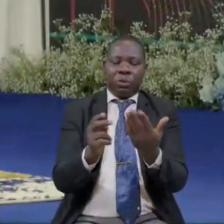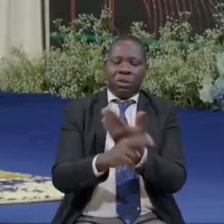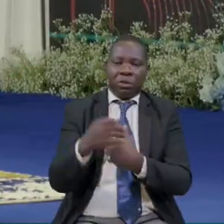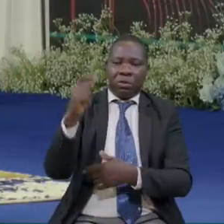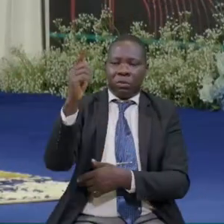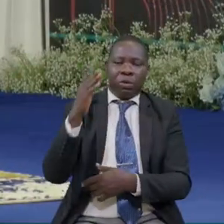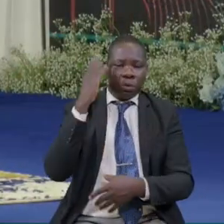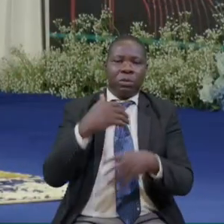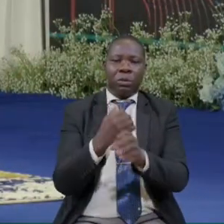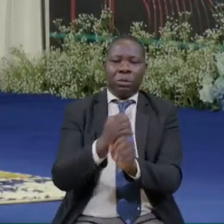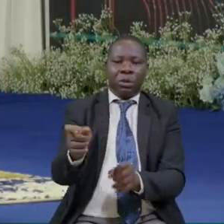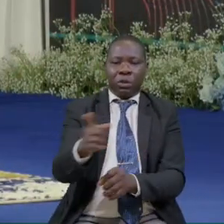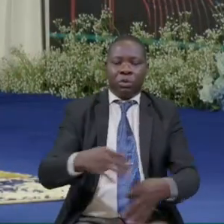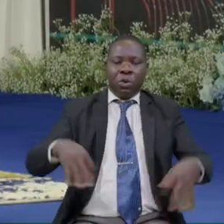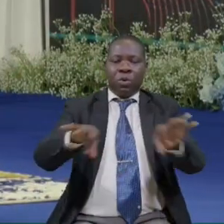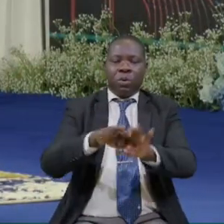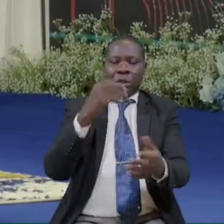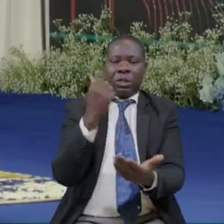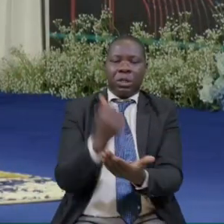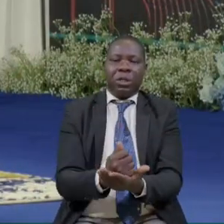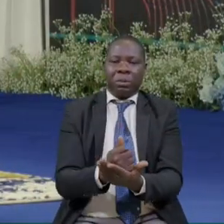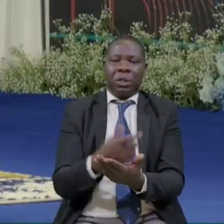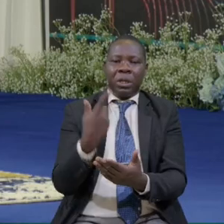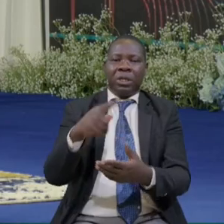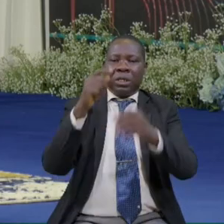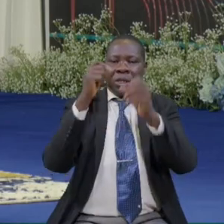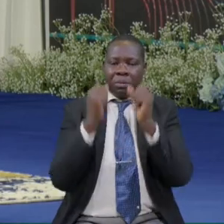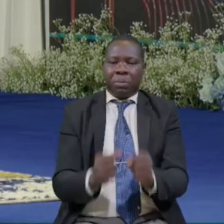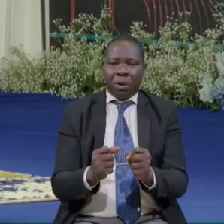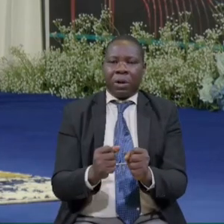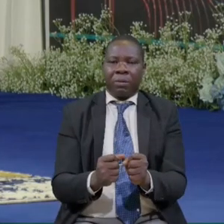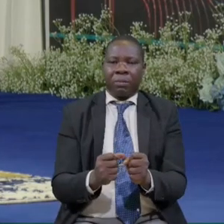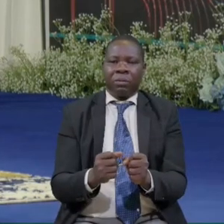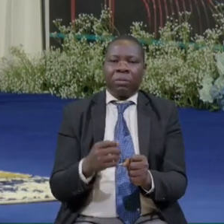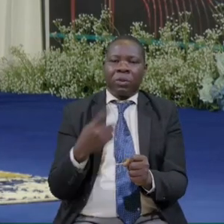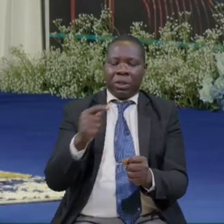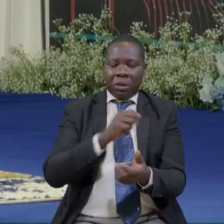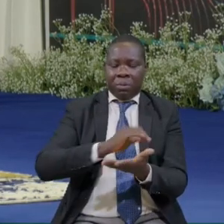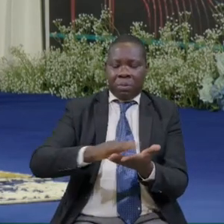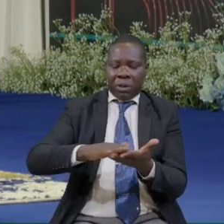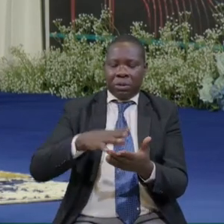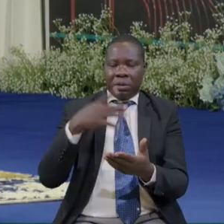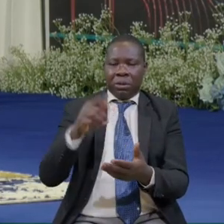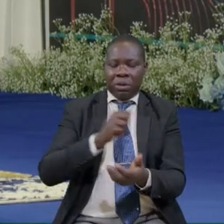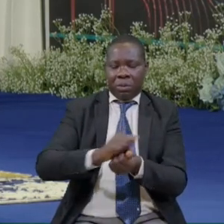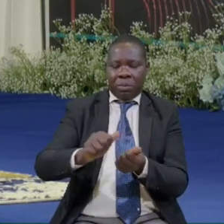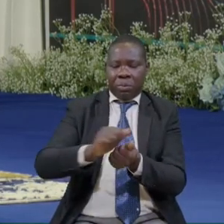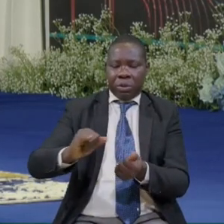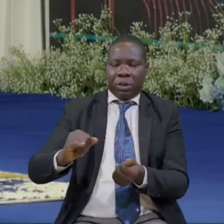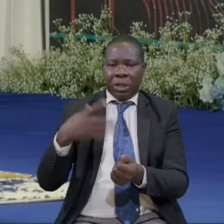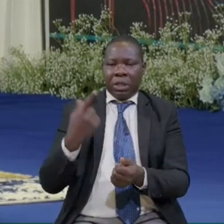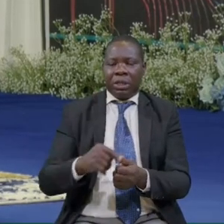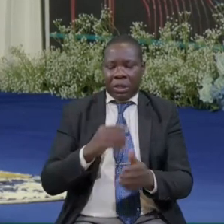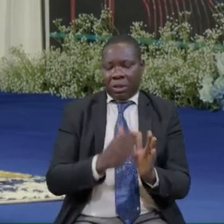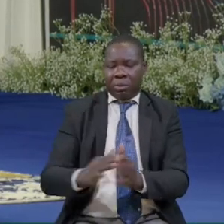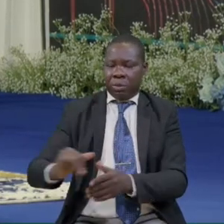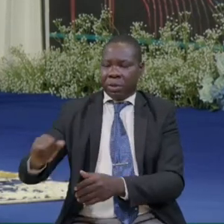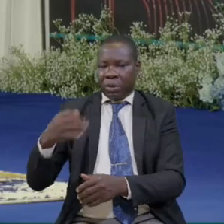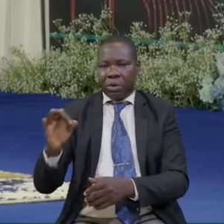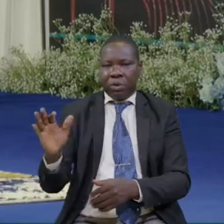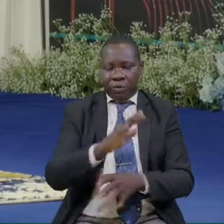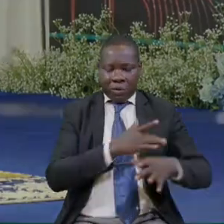vous rendra digne. Le pardon, la purification, la préparation de votre cœur,